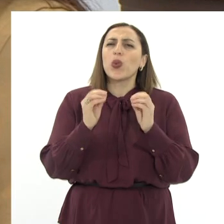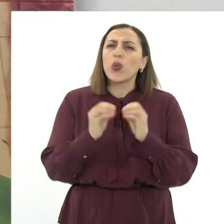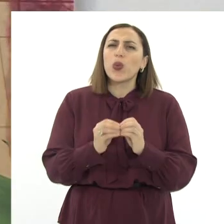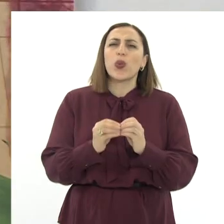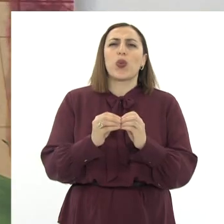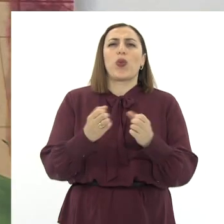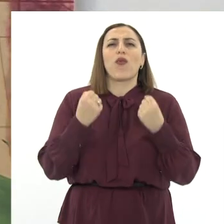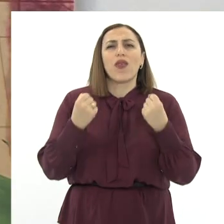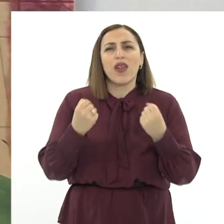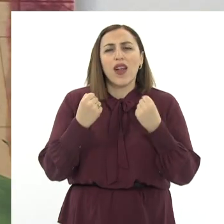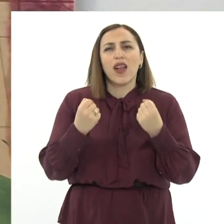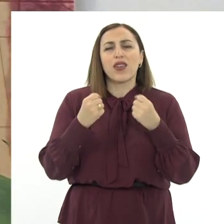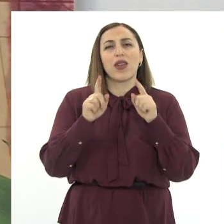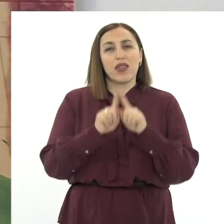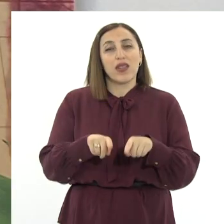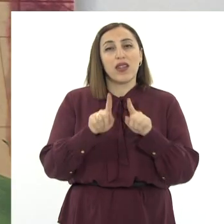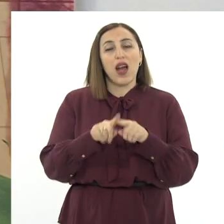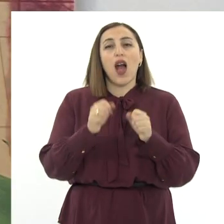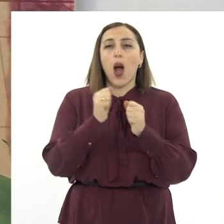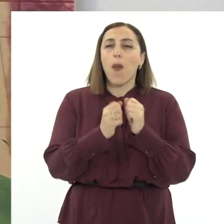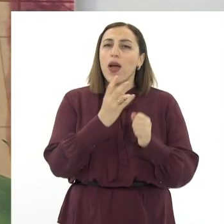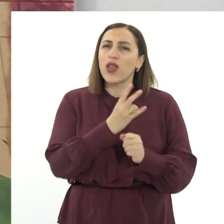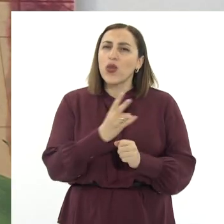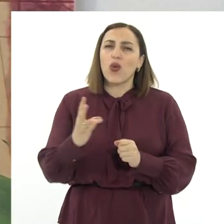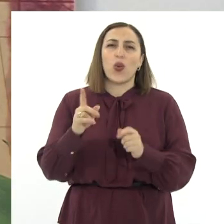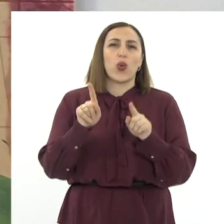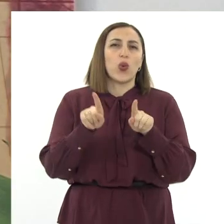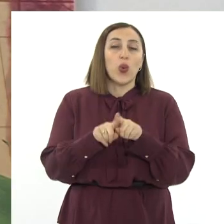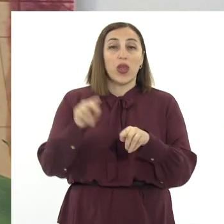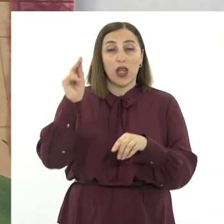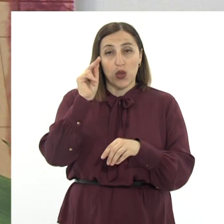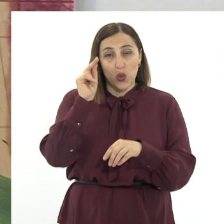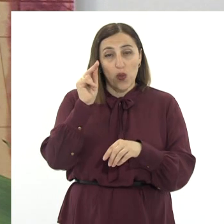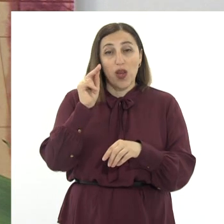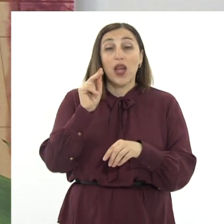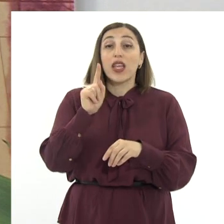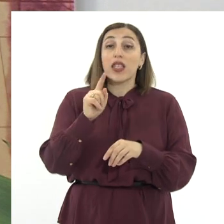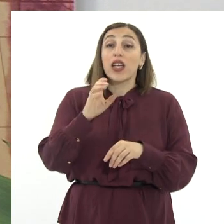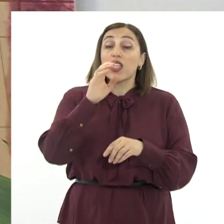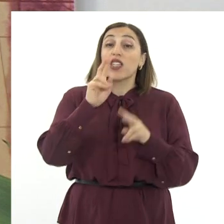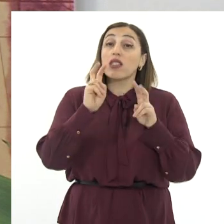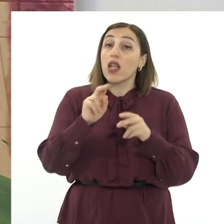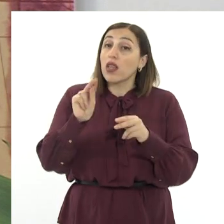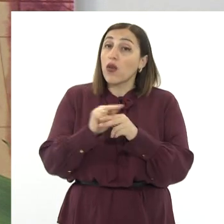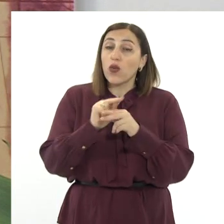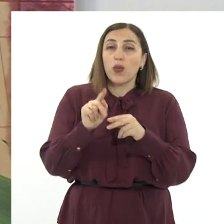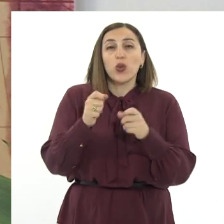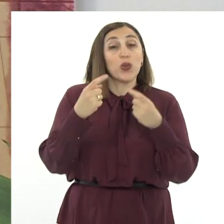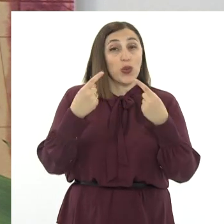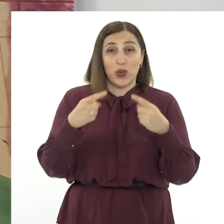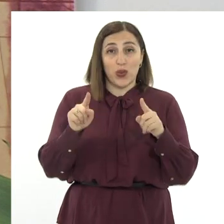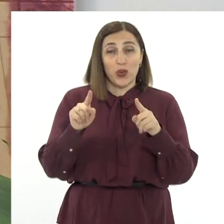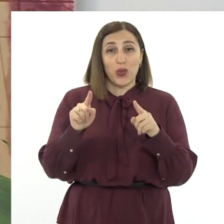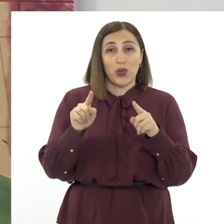են, շան ակնկալիքները ամենօր նույն մատուցումն է ունենում։ Դաստիարակությունը մի քիչ